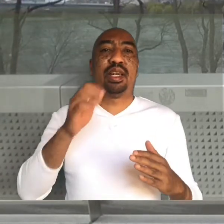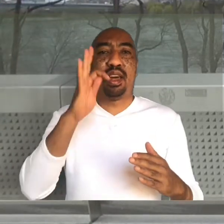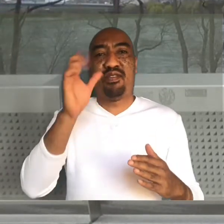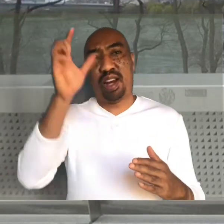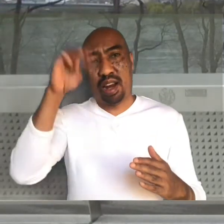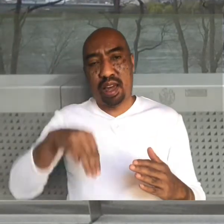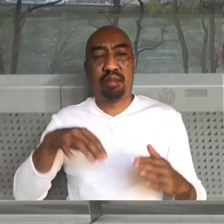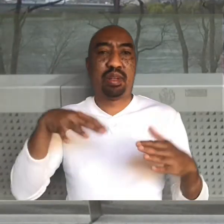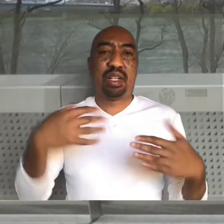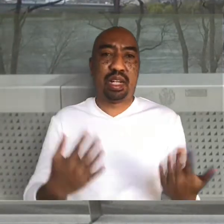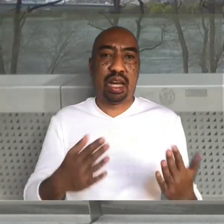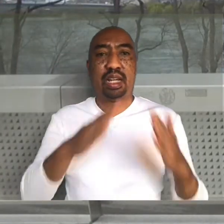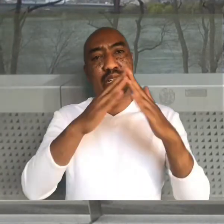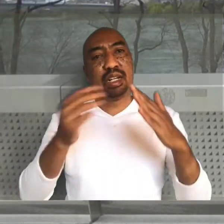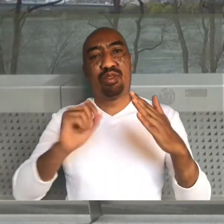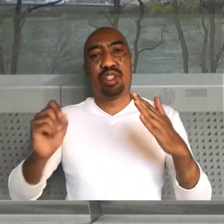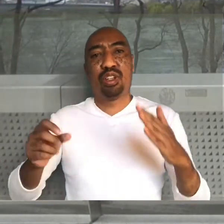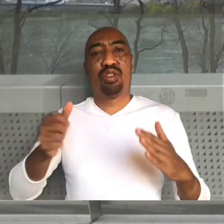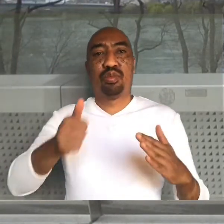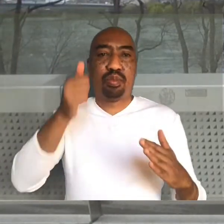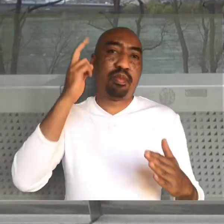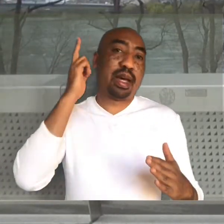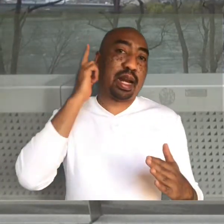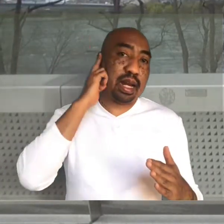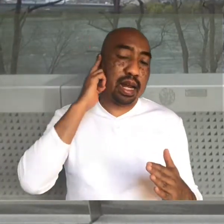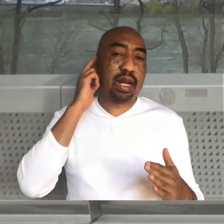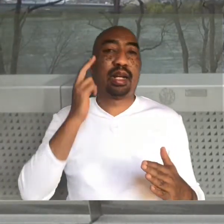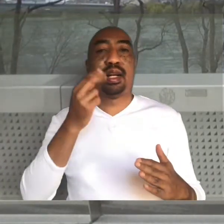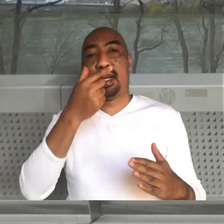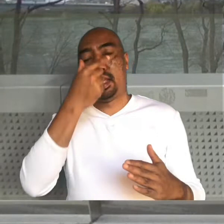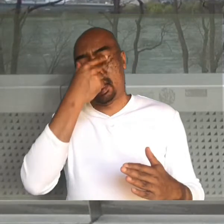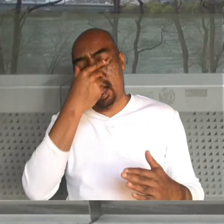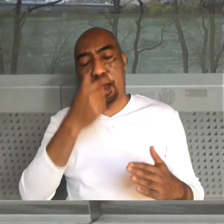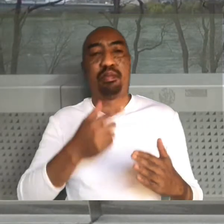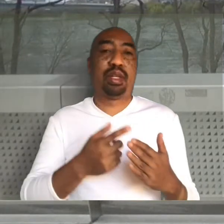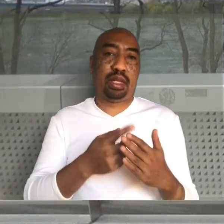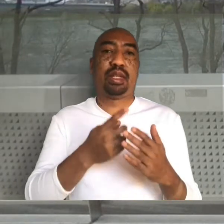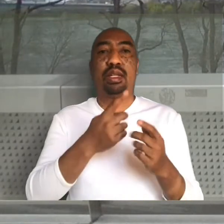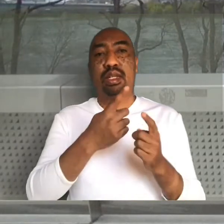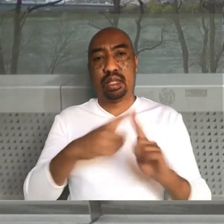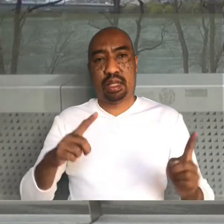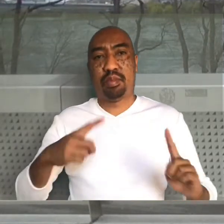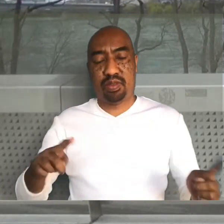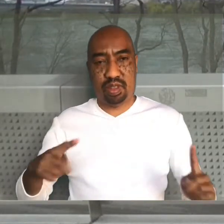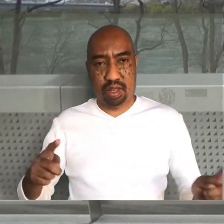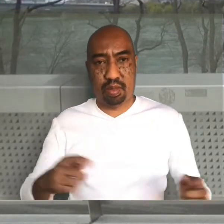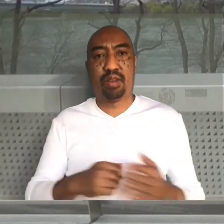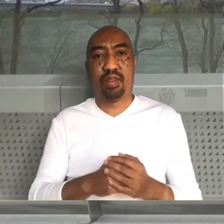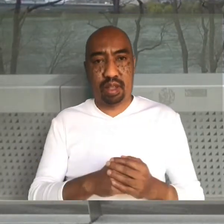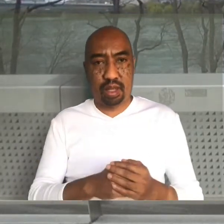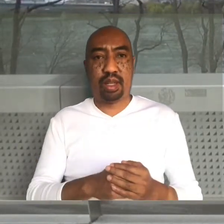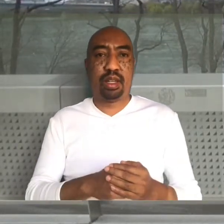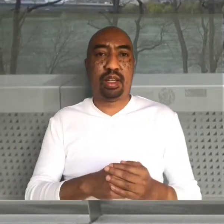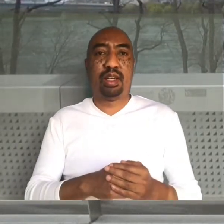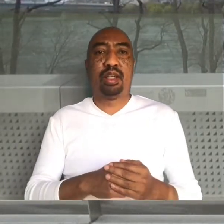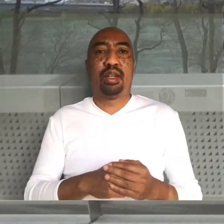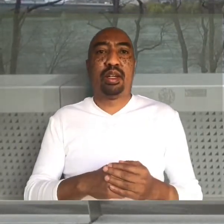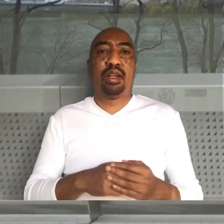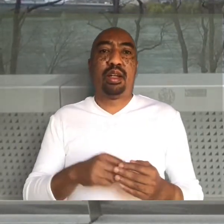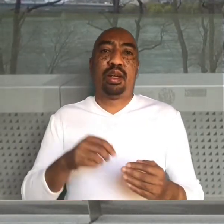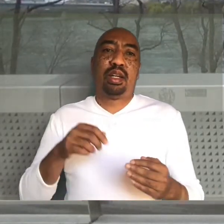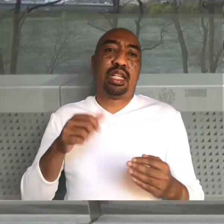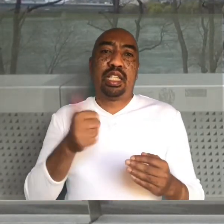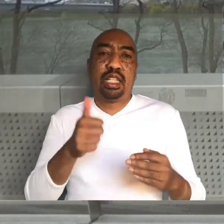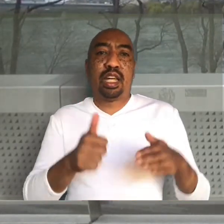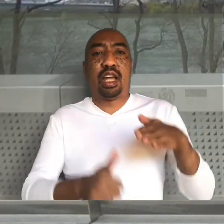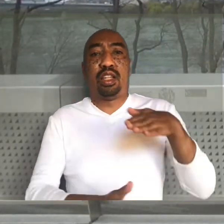manana olana amin'ny lafiny fandrenesana na ny fahitana sinisisa sinisisa sy ny